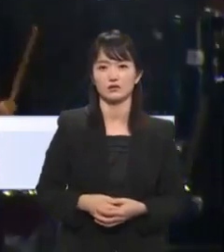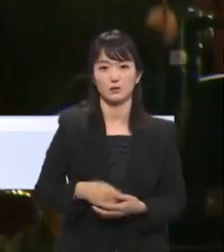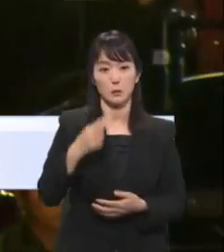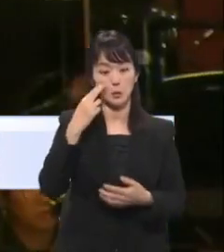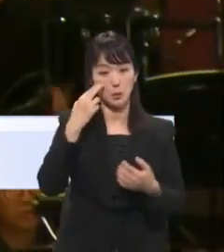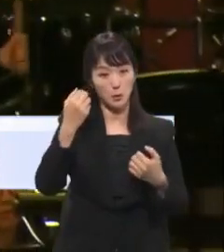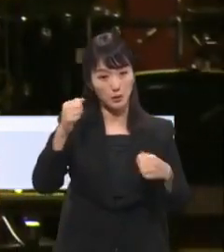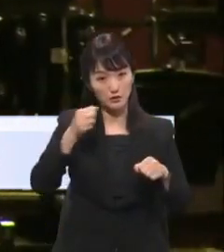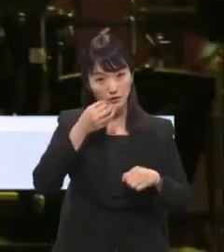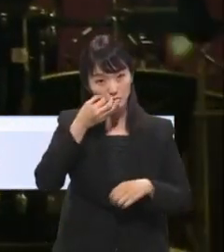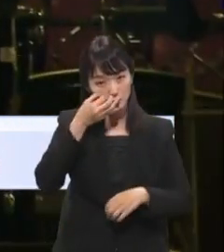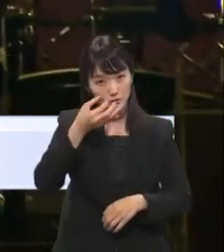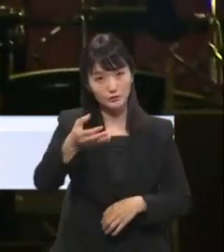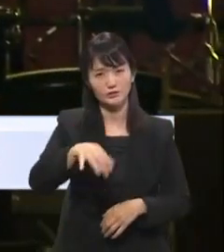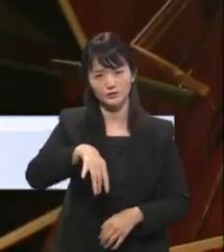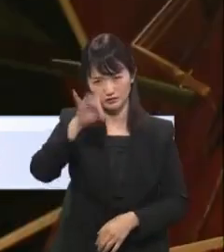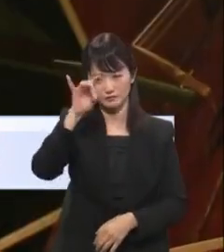예.